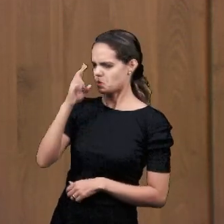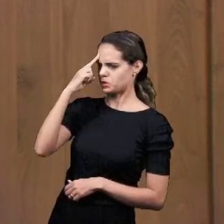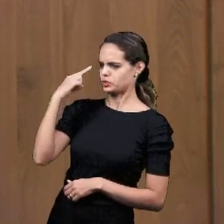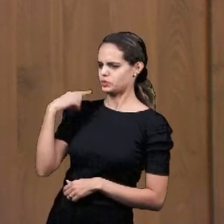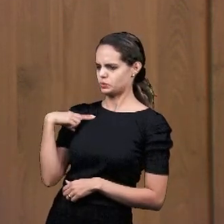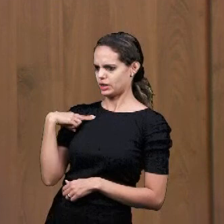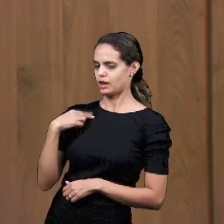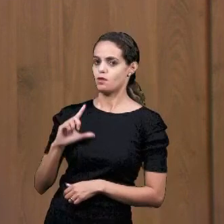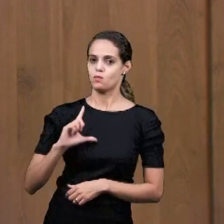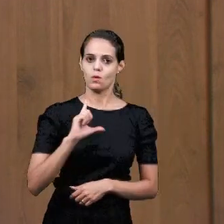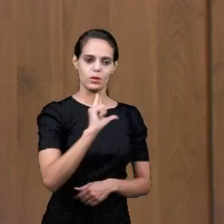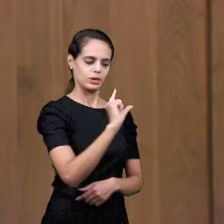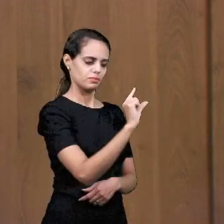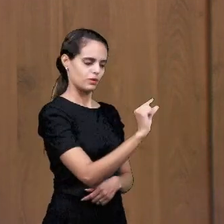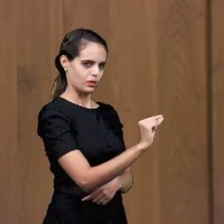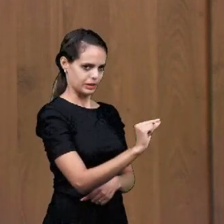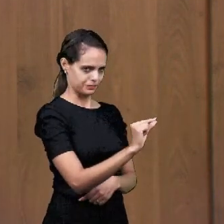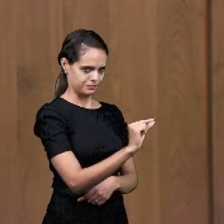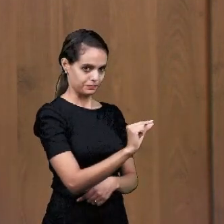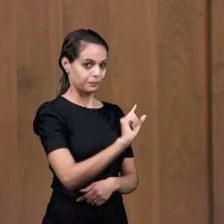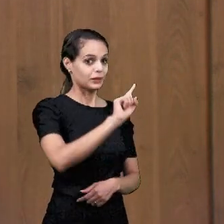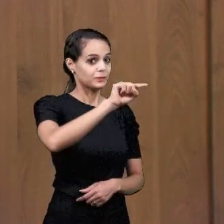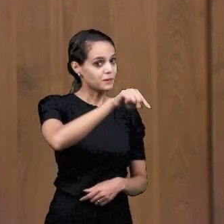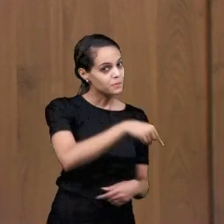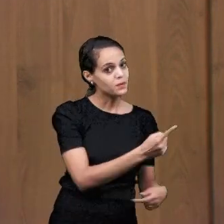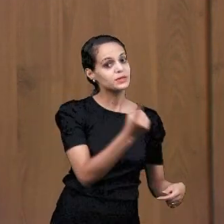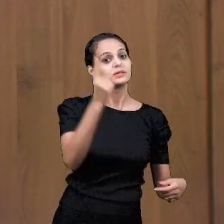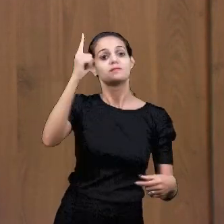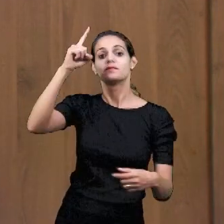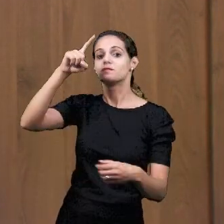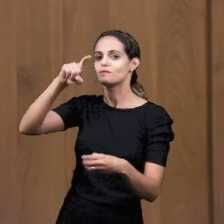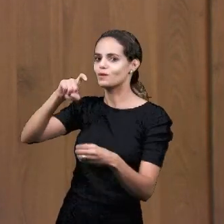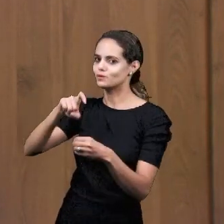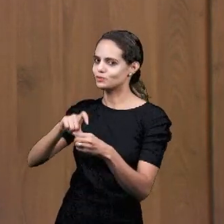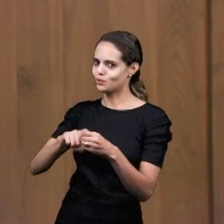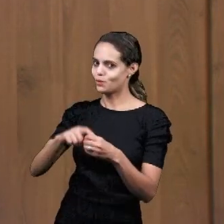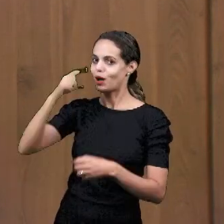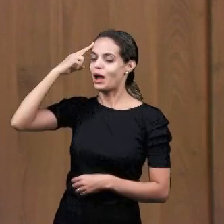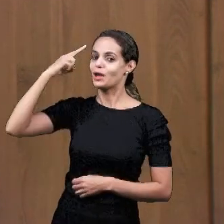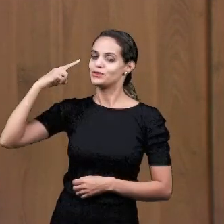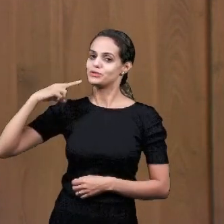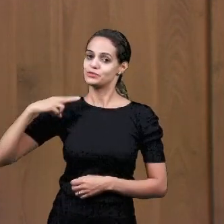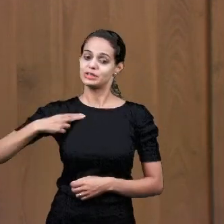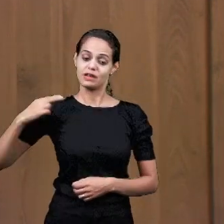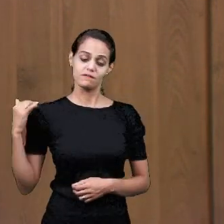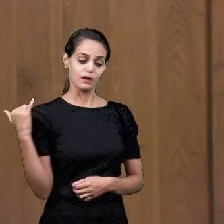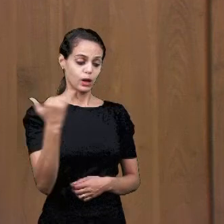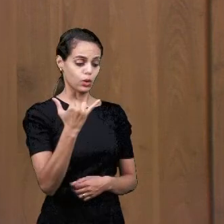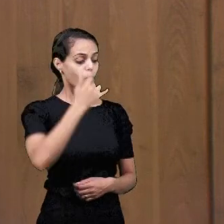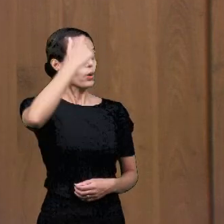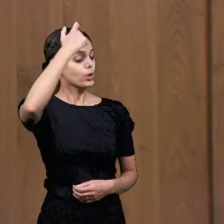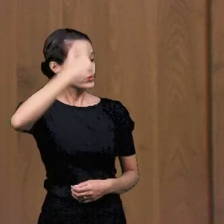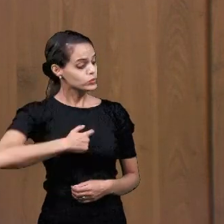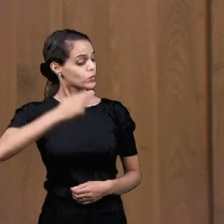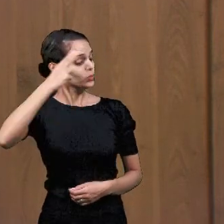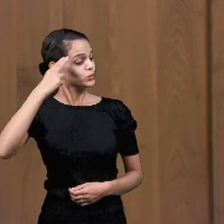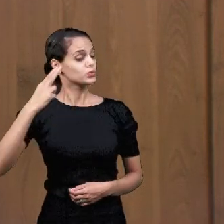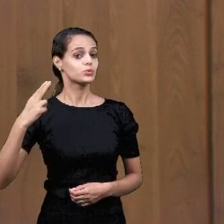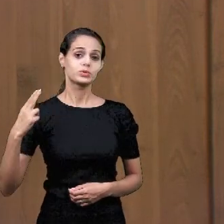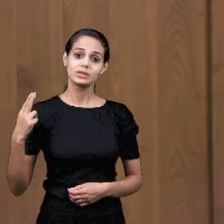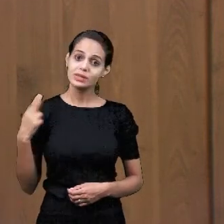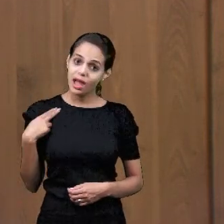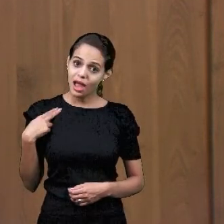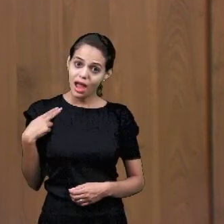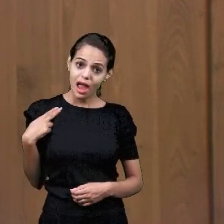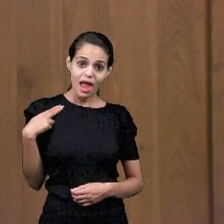revenus, Joseph s'est révélé à ses frères. Il a dit, je suis Joseph, votre frère, qui vous